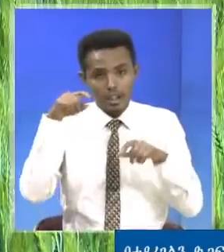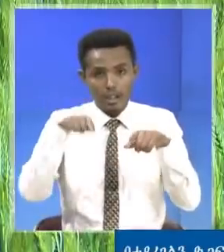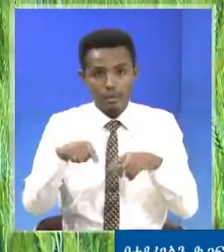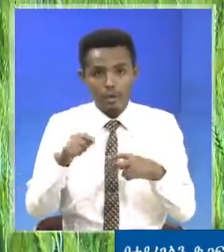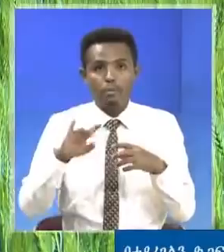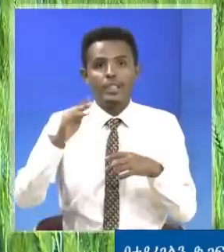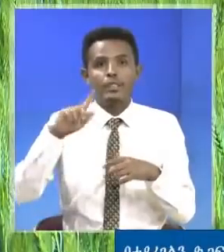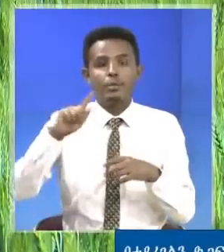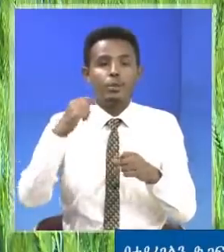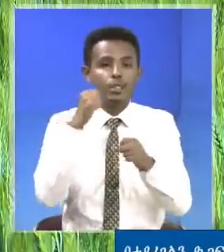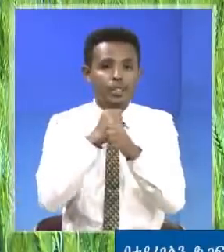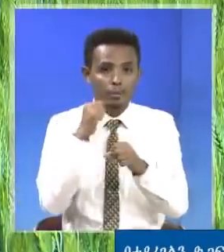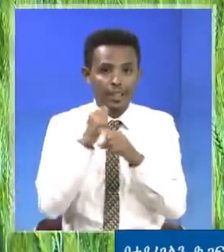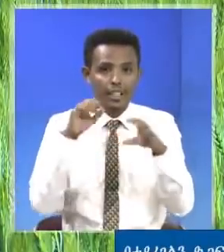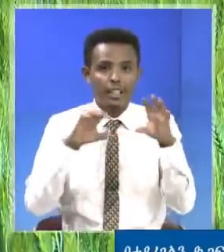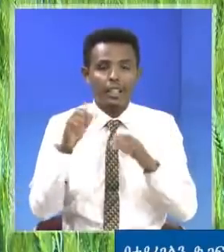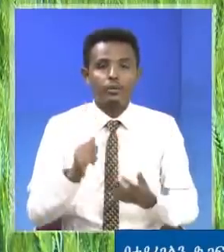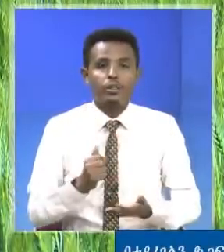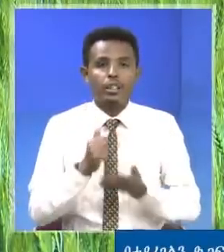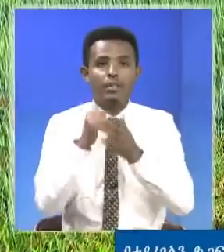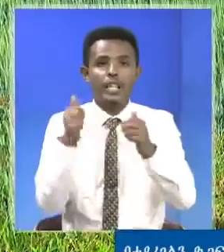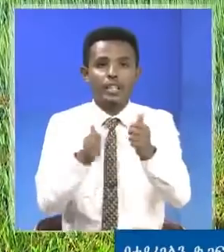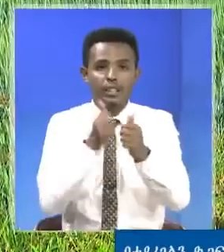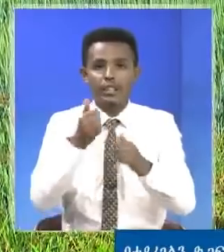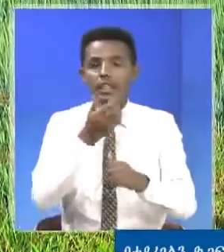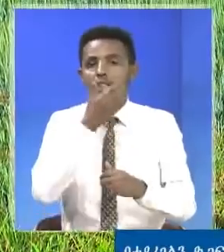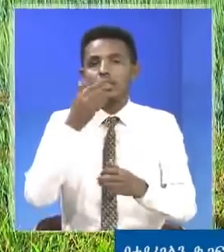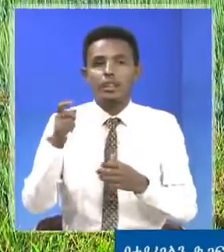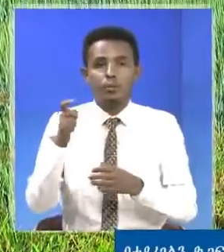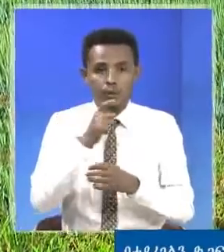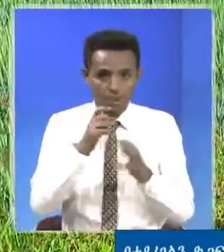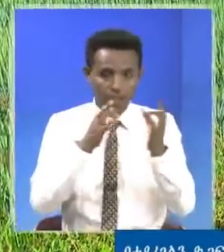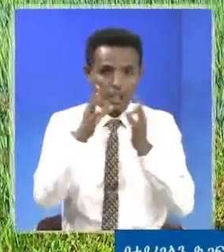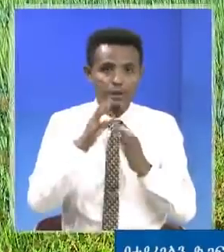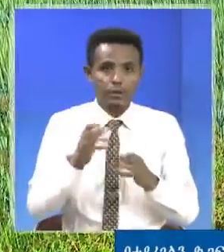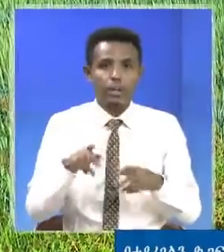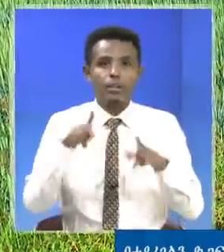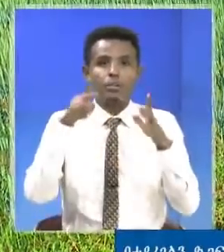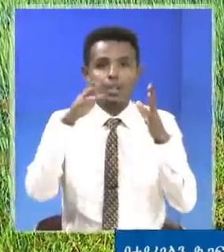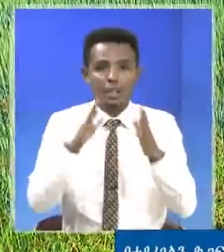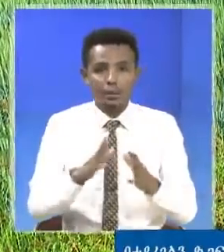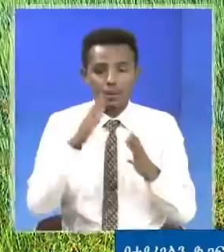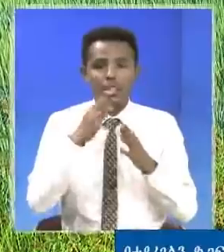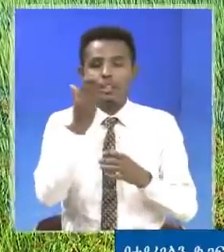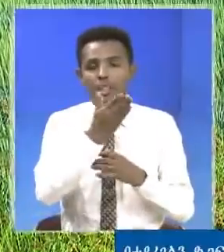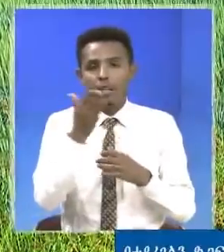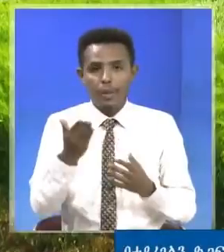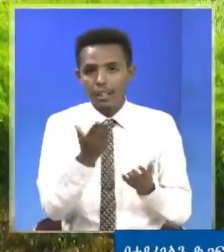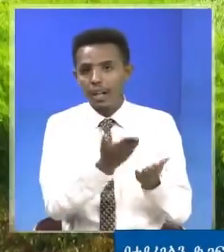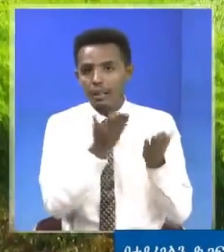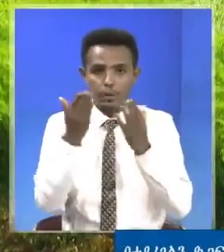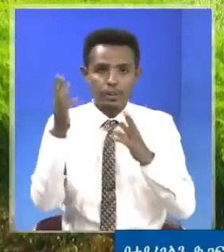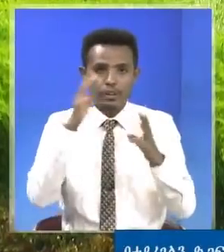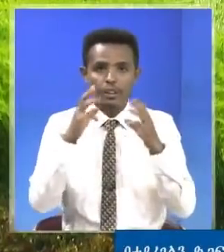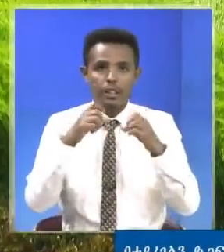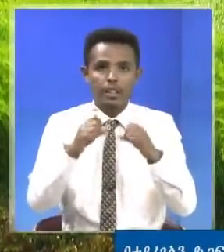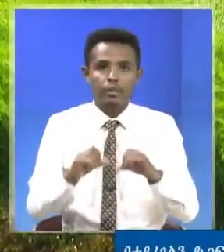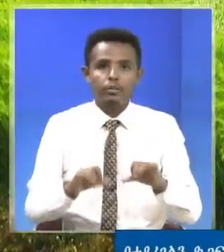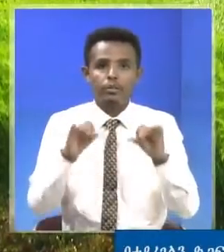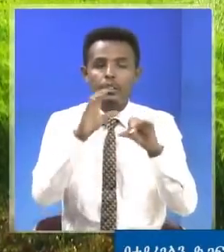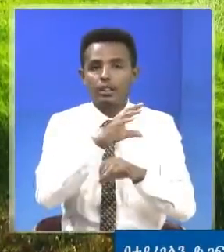ስራ በተደረገላቸው ድጋፍና ክትትል የተሻለ መሆኑን የገለጹት አርሶ አደሮች የግብዓት አቅርቦት ችግር ፈትኗቸው እንደነበርና የውሃ እጥረት